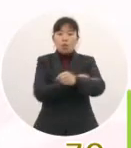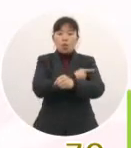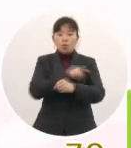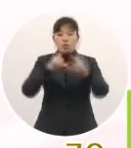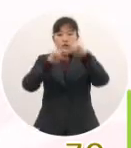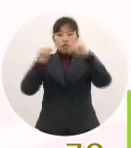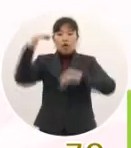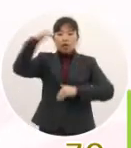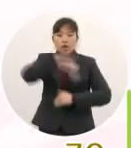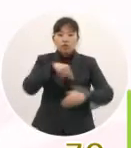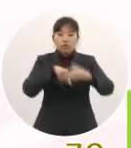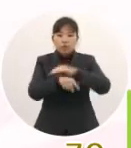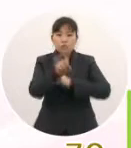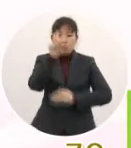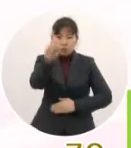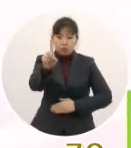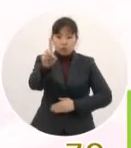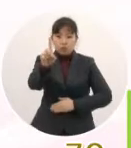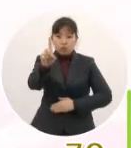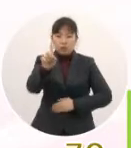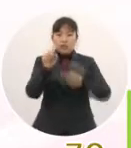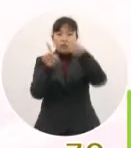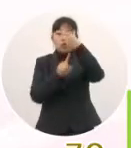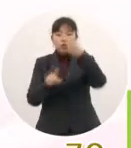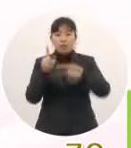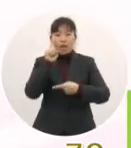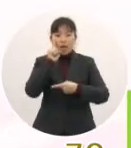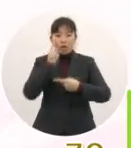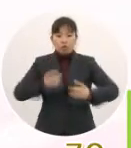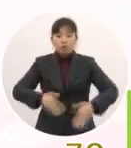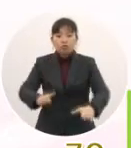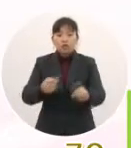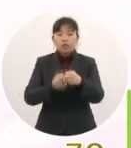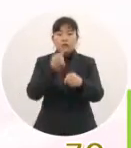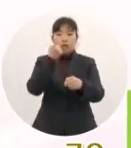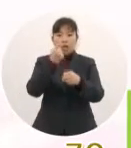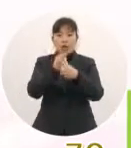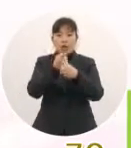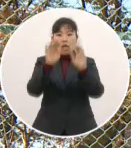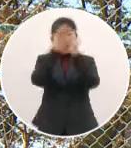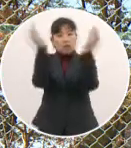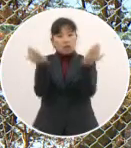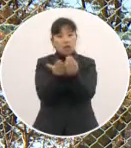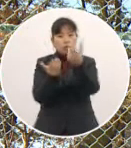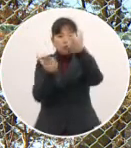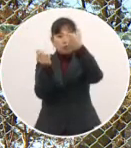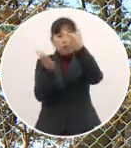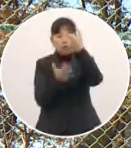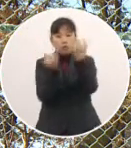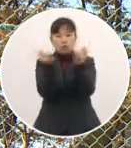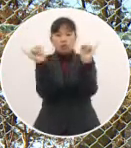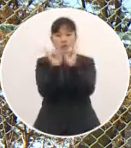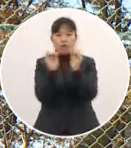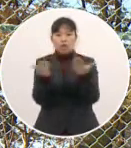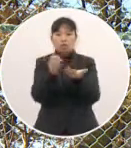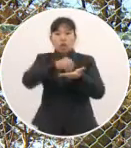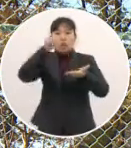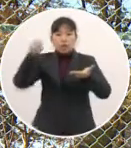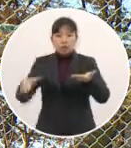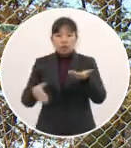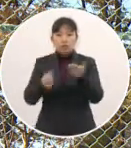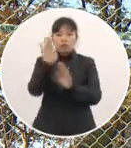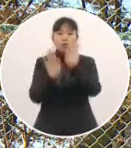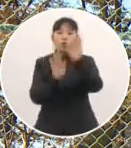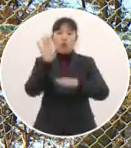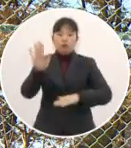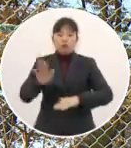力率が下がる理由の一つとして、一人目の出産を機におよそ6割の女性が仕事を辞めているっていう現状があ